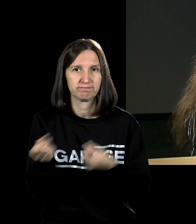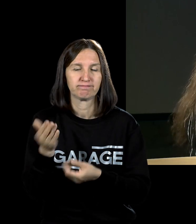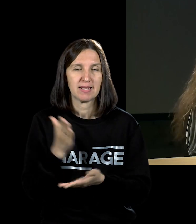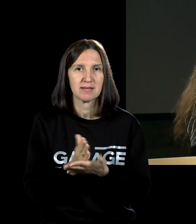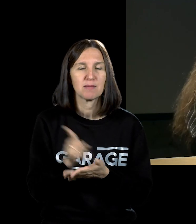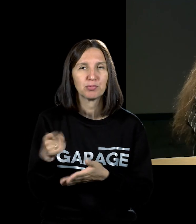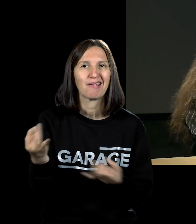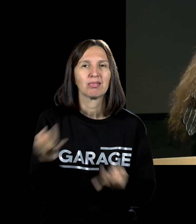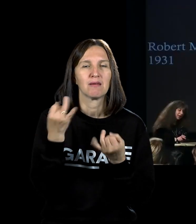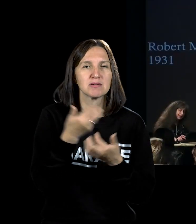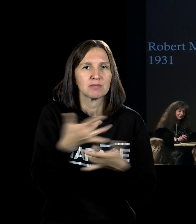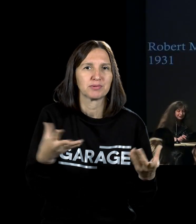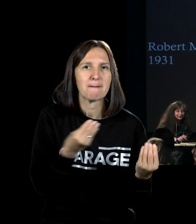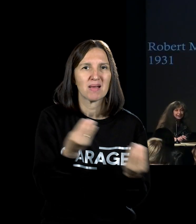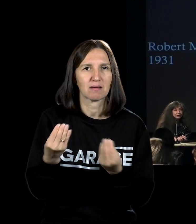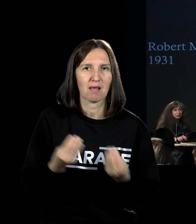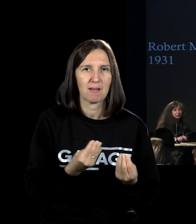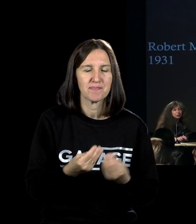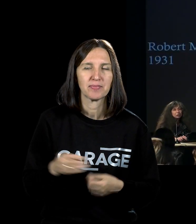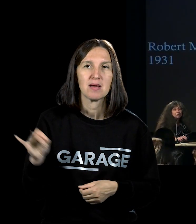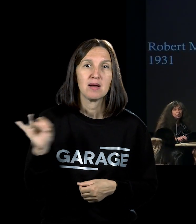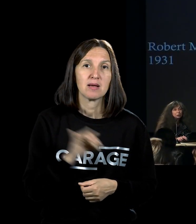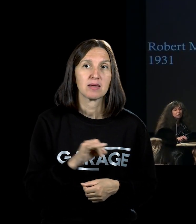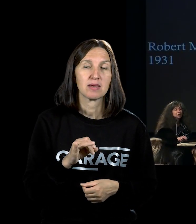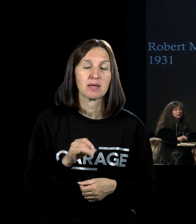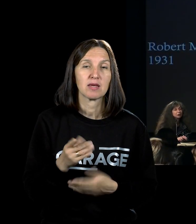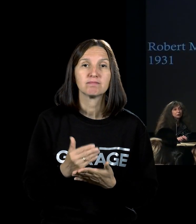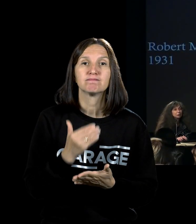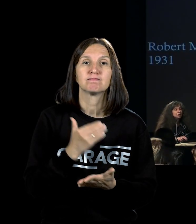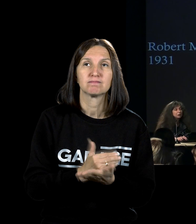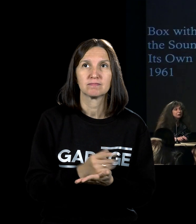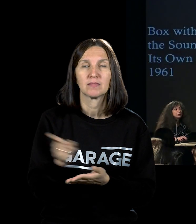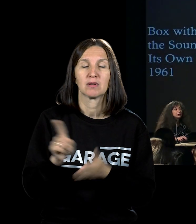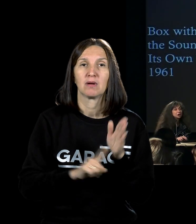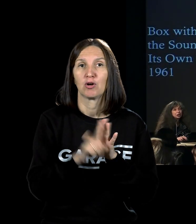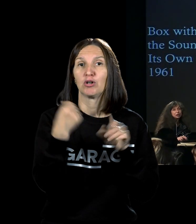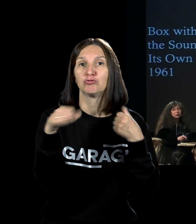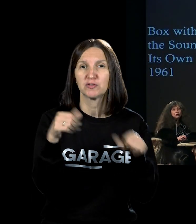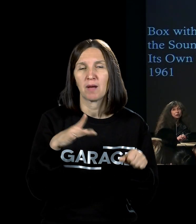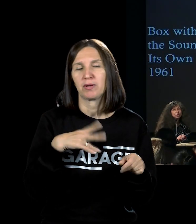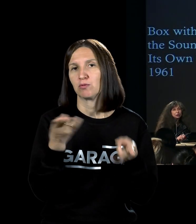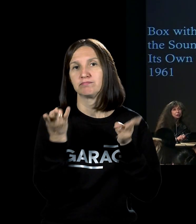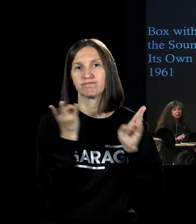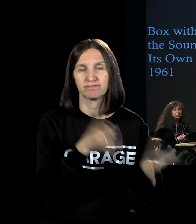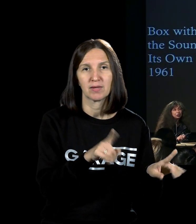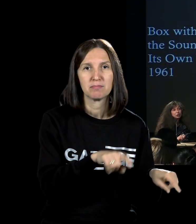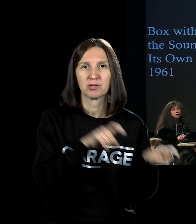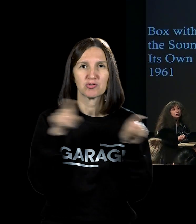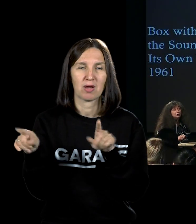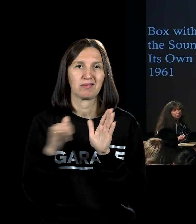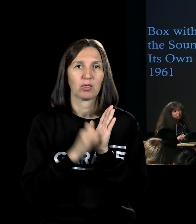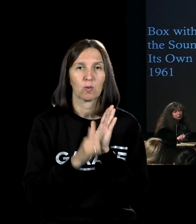в интересе к материалам, например. Вот. И когда он живопись в конце концов забрасывает, переезжает в